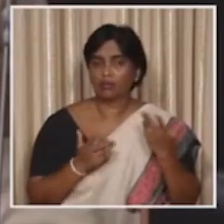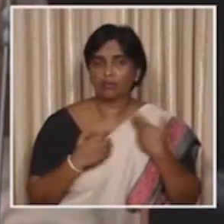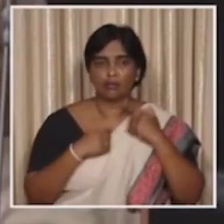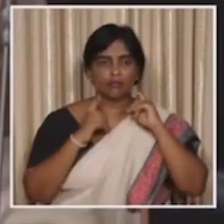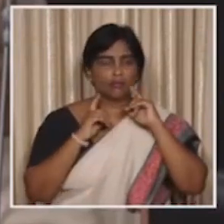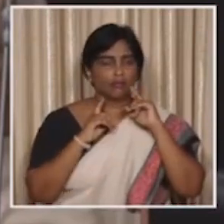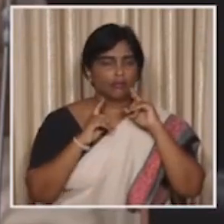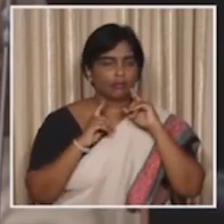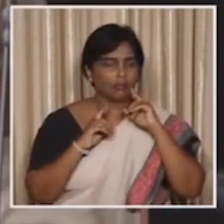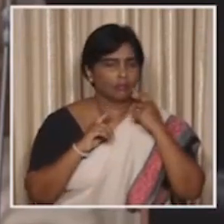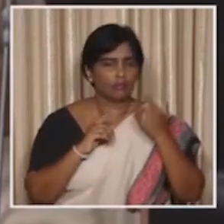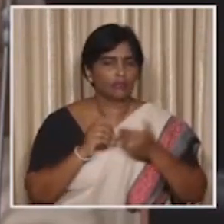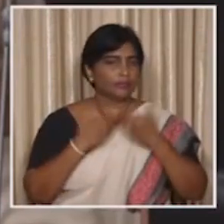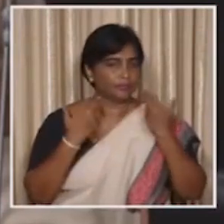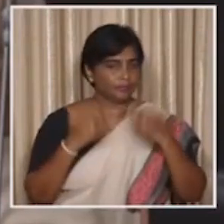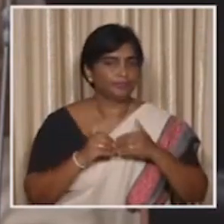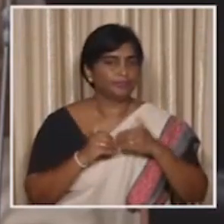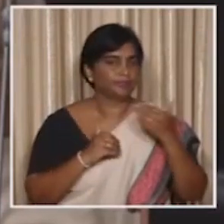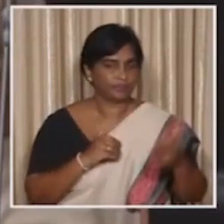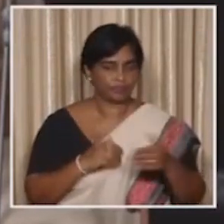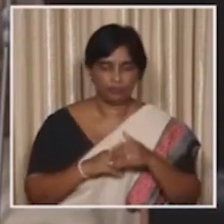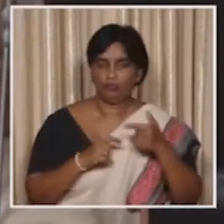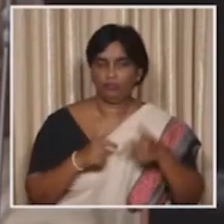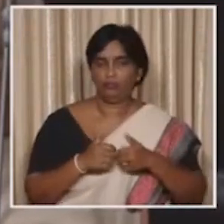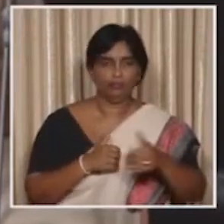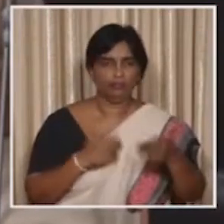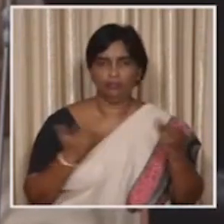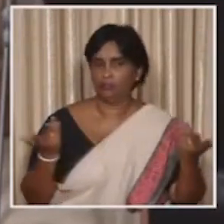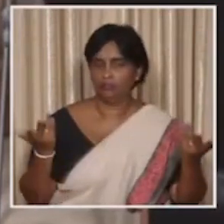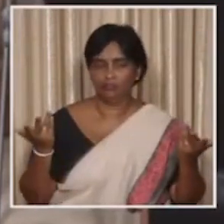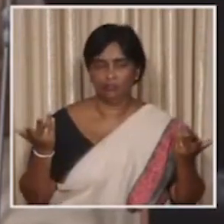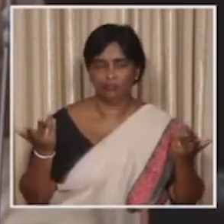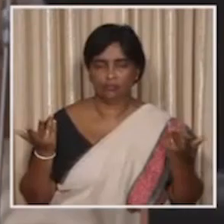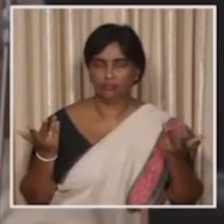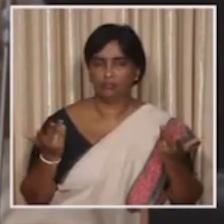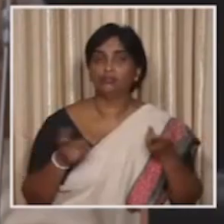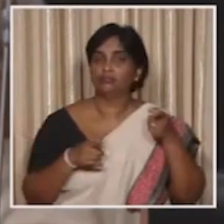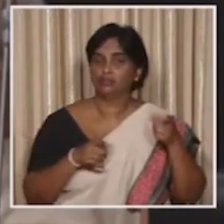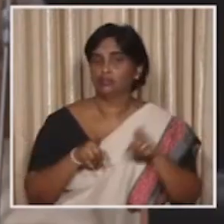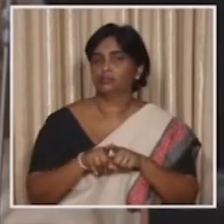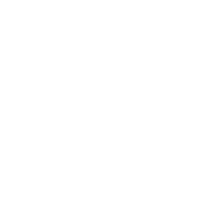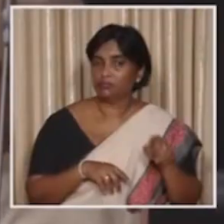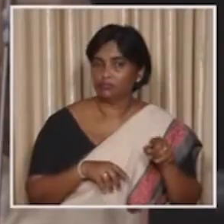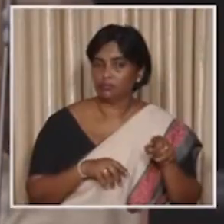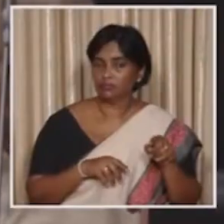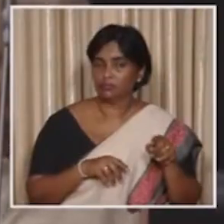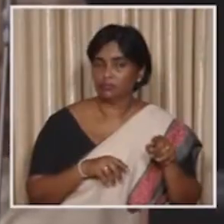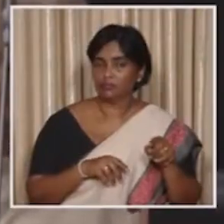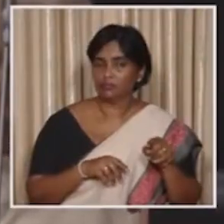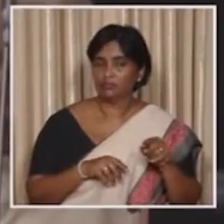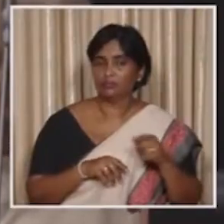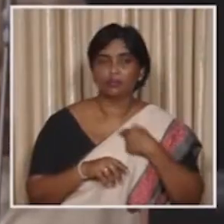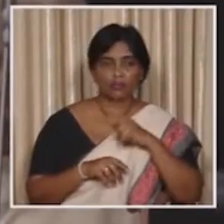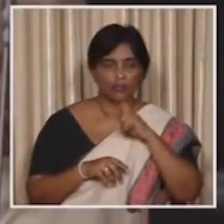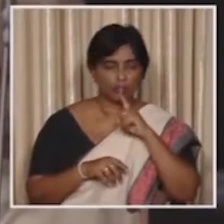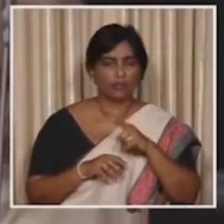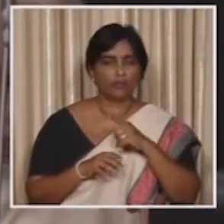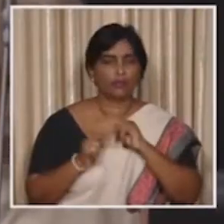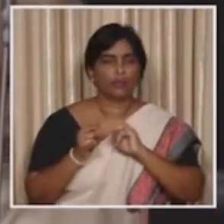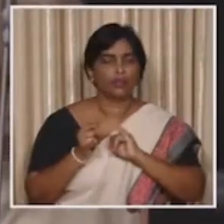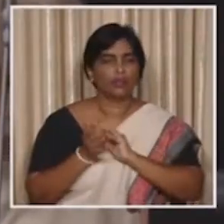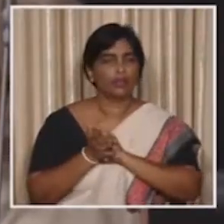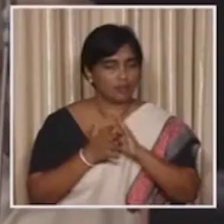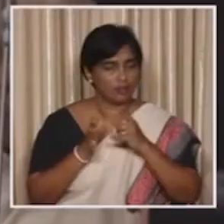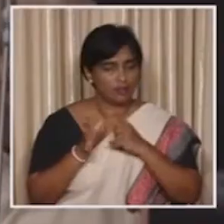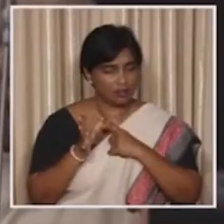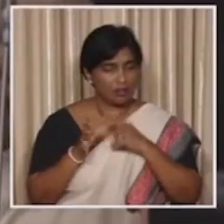දන්නේ මේක අවසන් වුණාම එතකන් අපිට මේකක් නැහැ ඉතින් ඒ අවස්ථාවේදී නම කතා කරා ජේෂාට කතා කරා